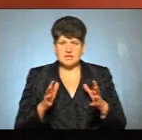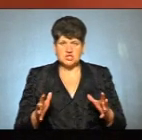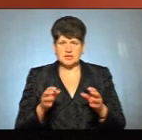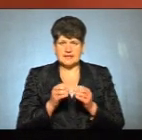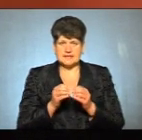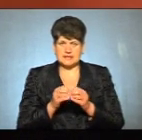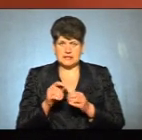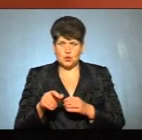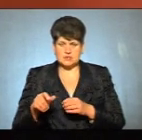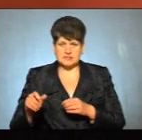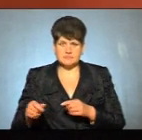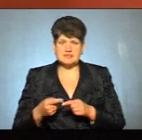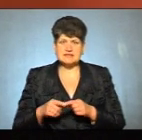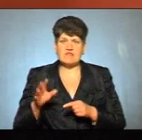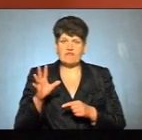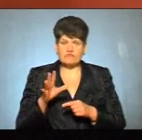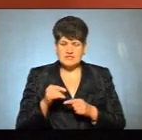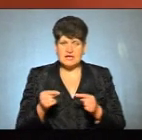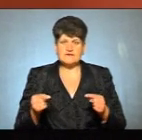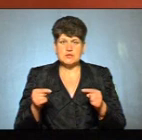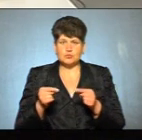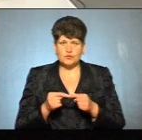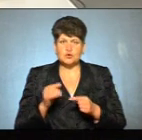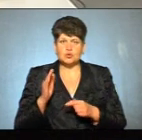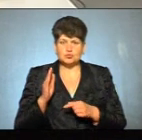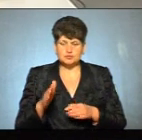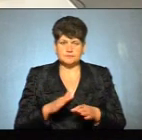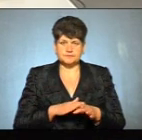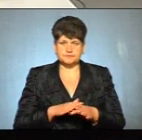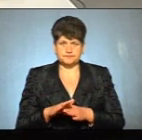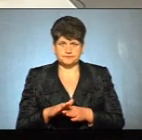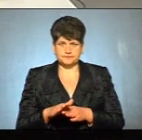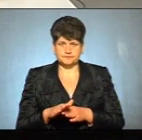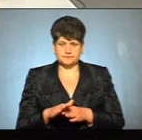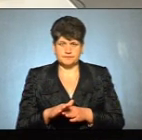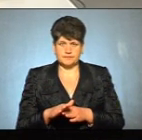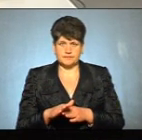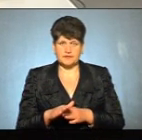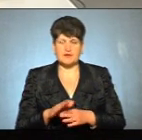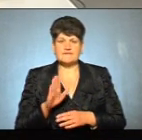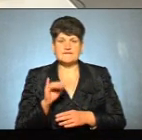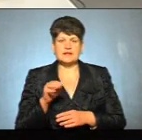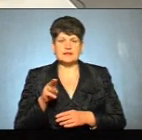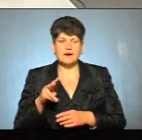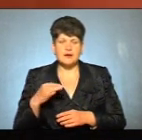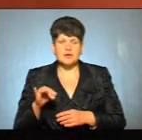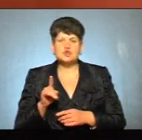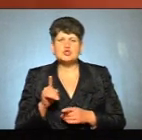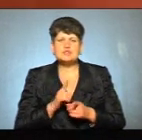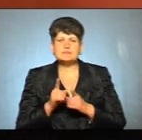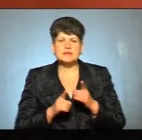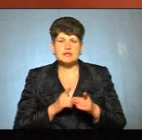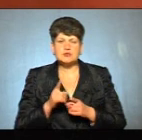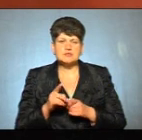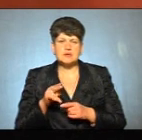осіб, це все відповідно буде дотримане. І пастор Віталій, що змінилося для протестантських